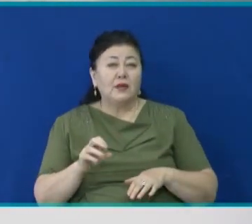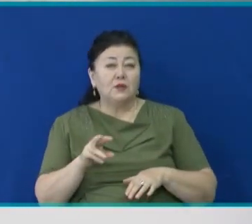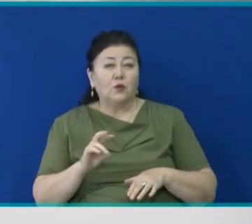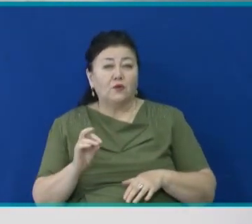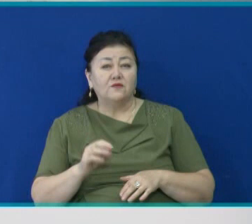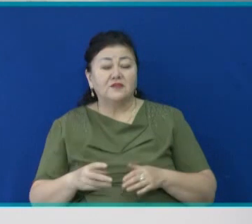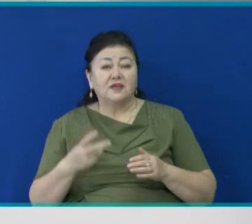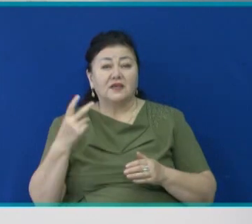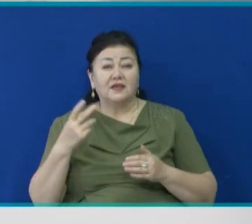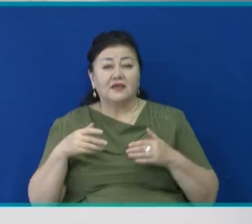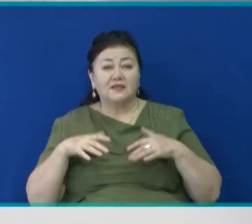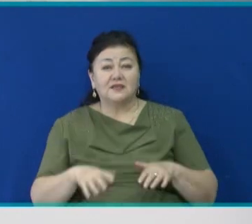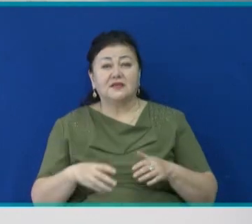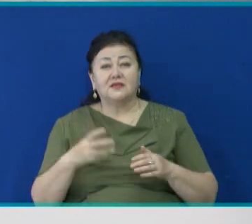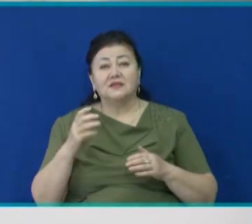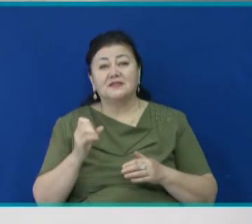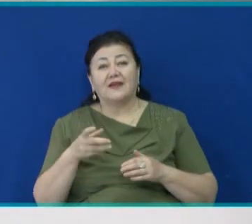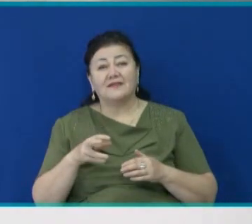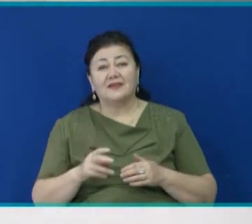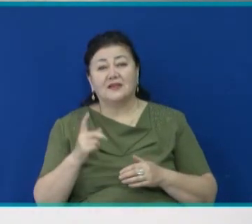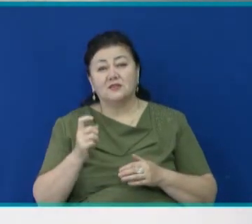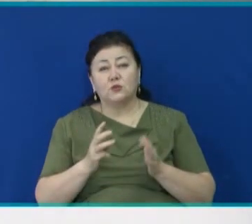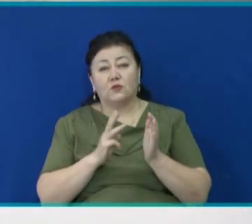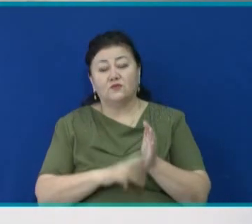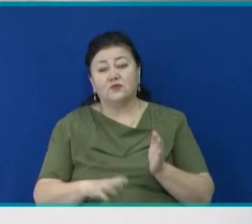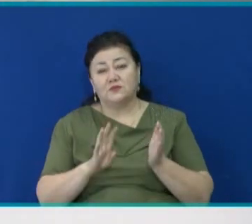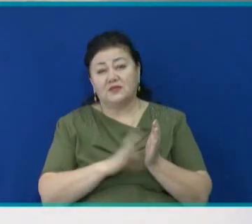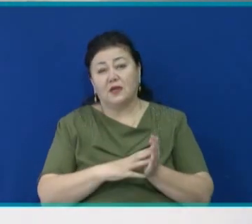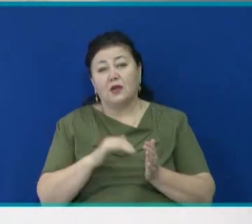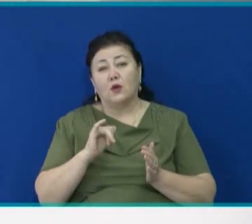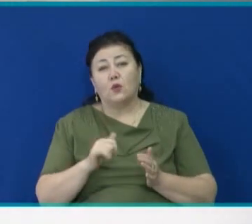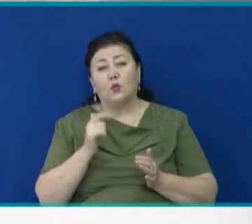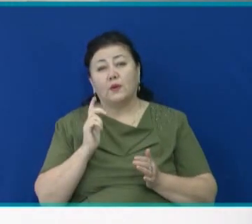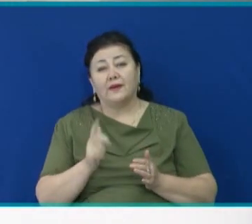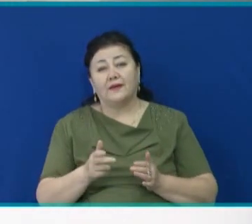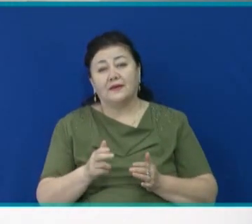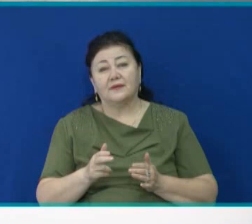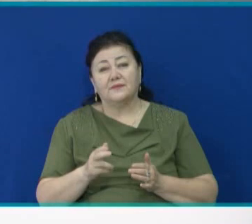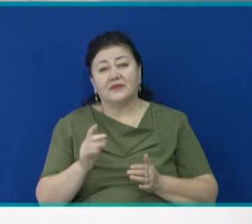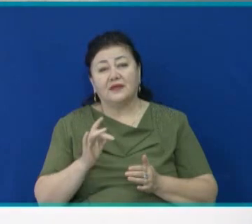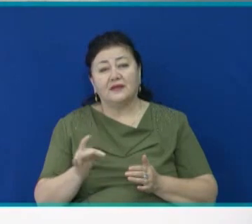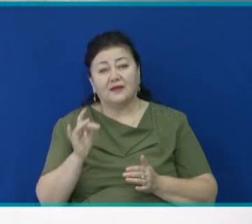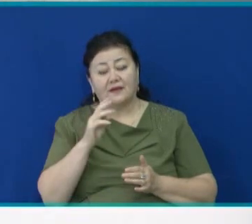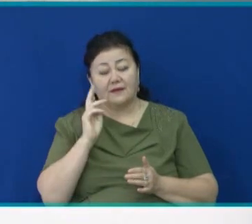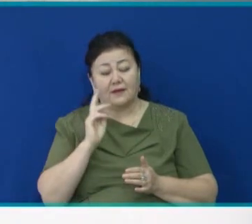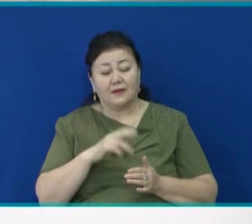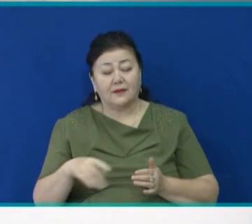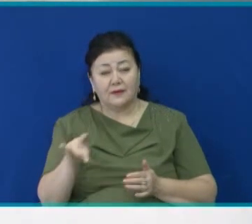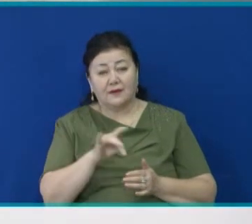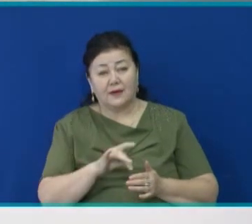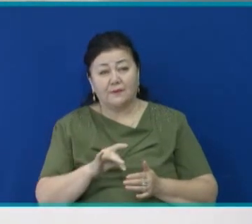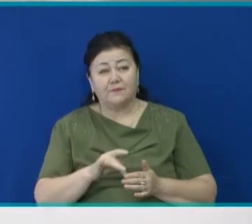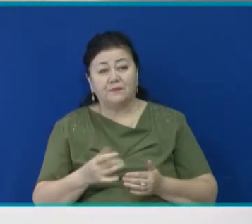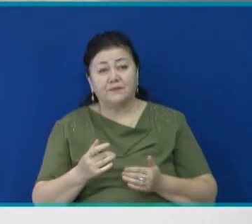пунктам 2 и 3 части 3 статьи 189 Уголовного кодекса Республики Казахстан. Досудебное расследование